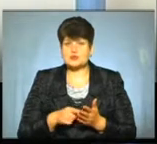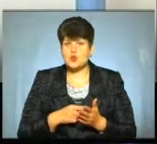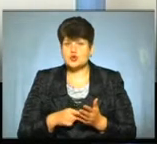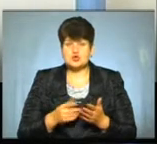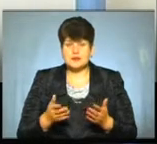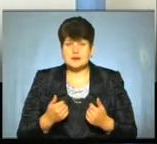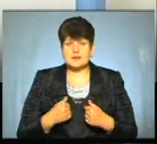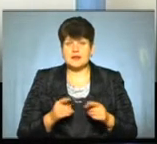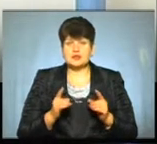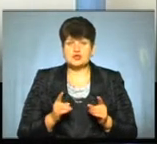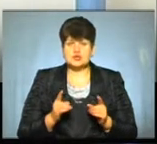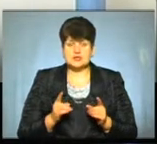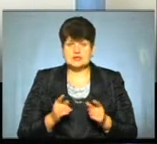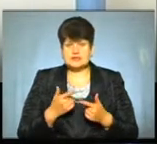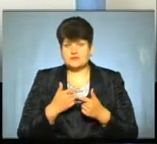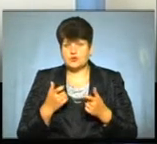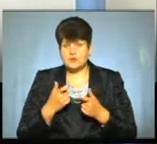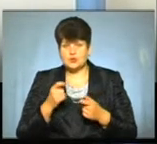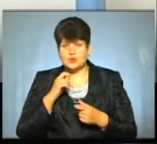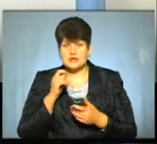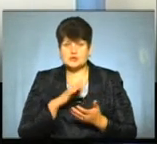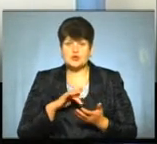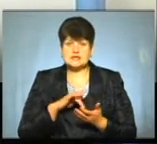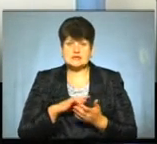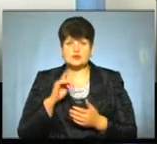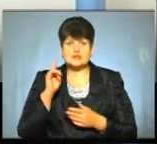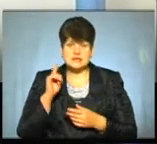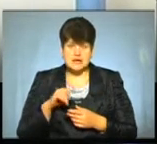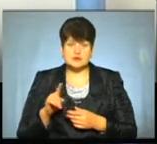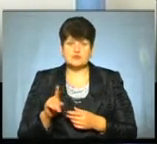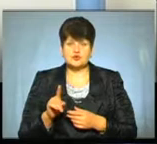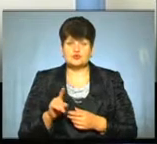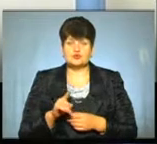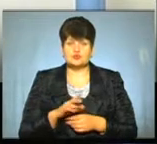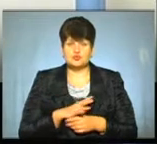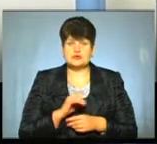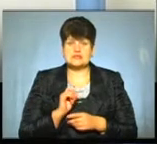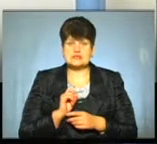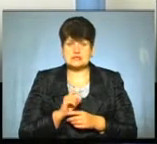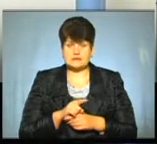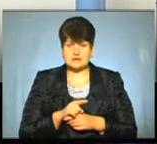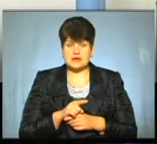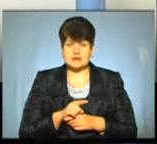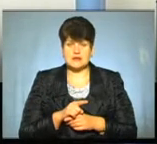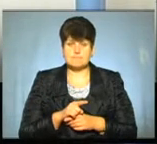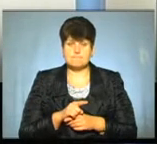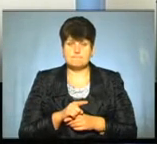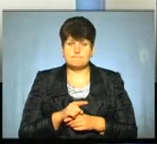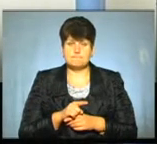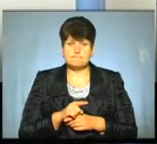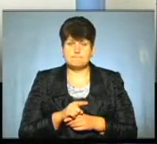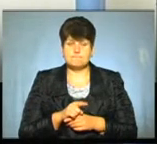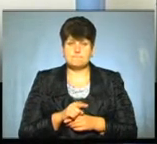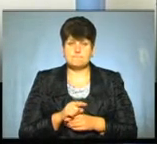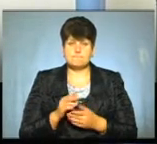зошит, і ми лише за інформацією Українського центру знаємо, що були завдання як